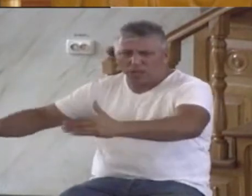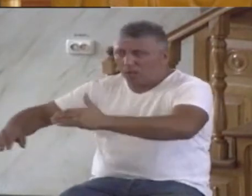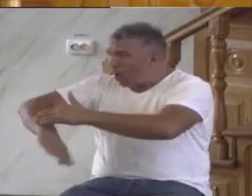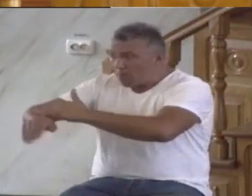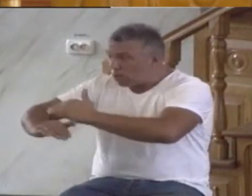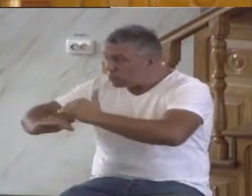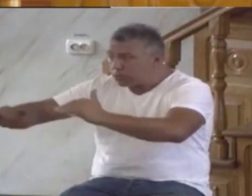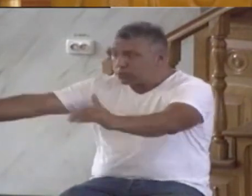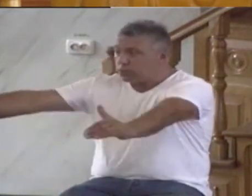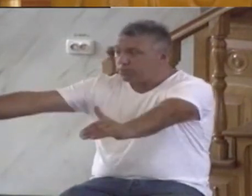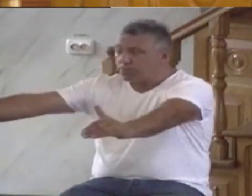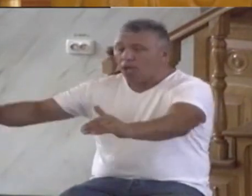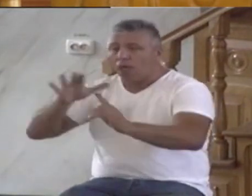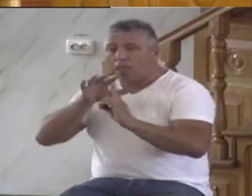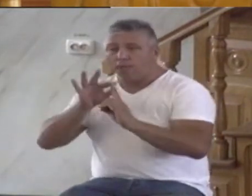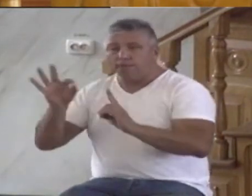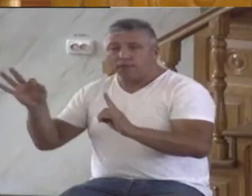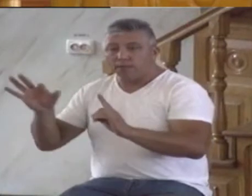нефть.